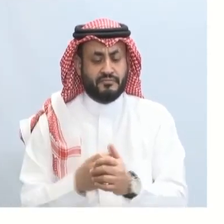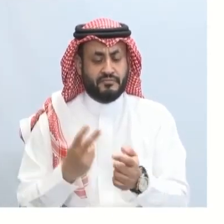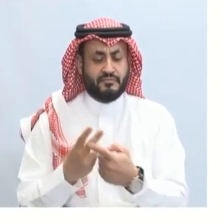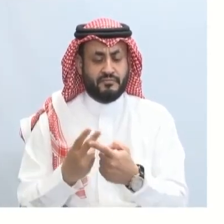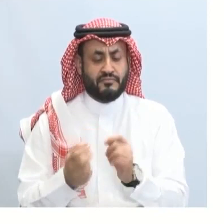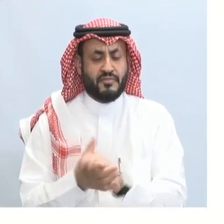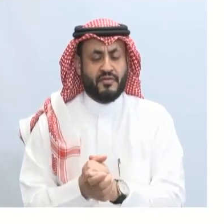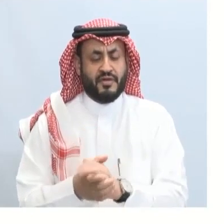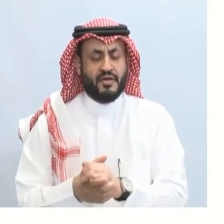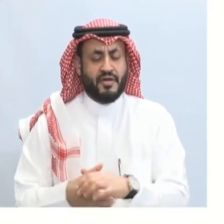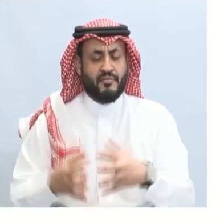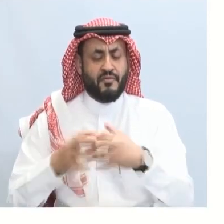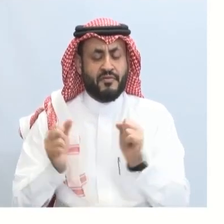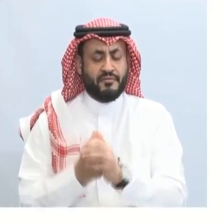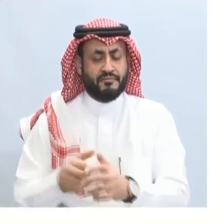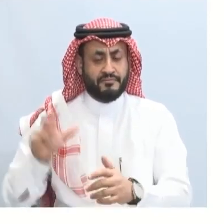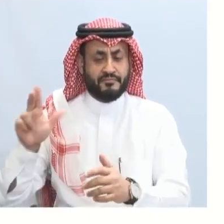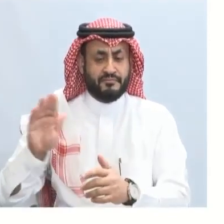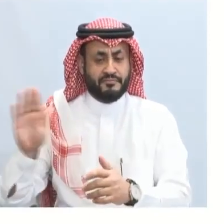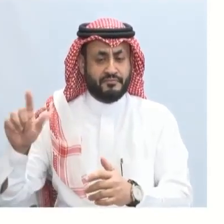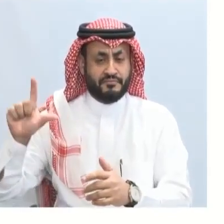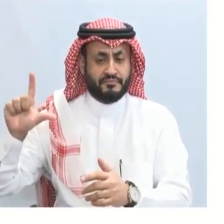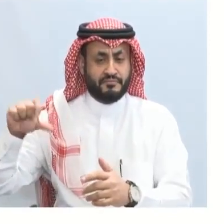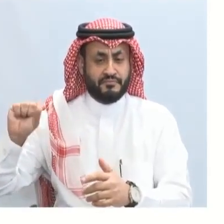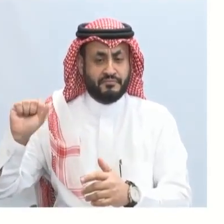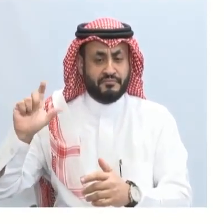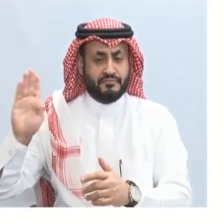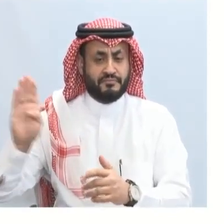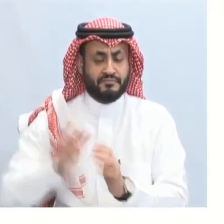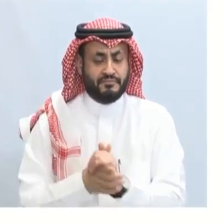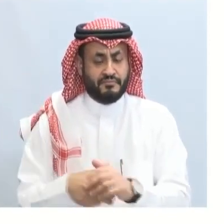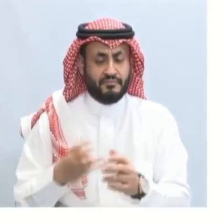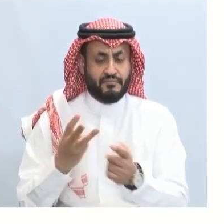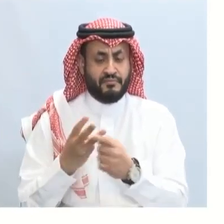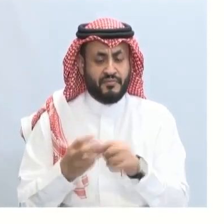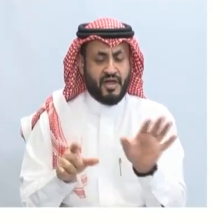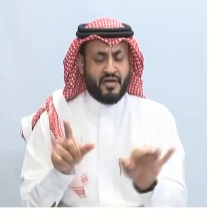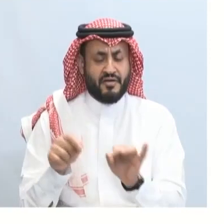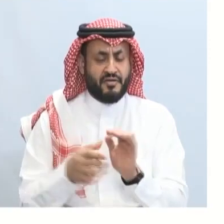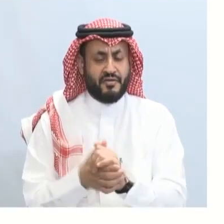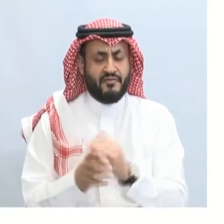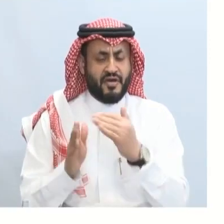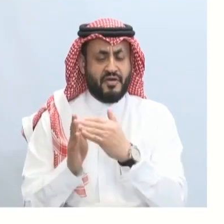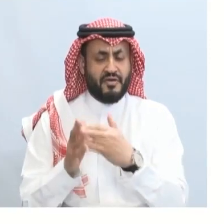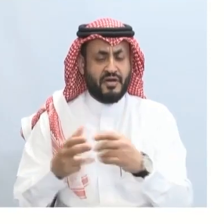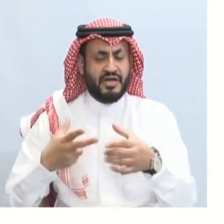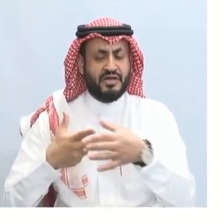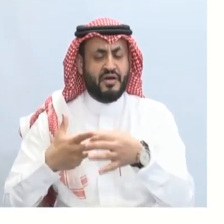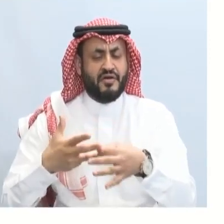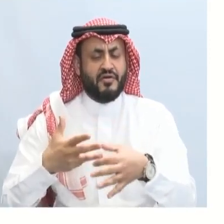مفهوم السلوك المسؤول ثالثا ان احلل شروط تحقق المسؤوليه